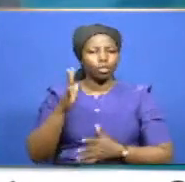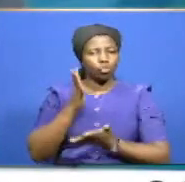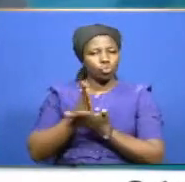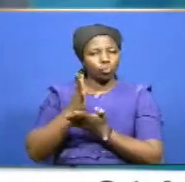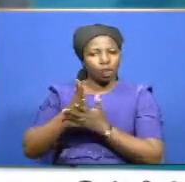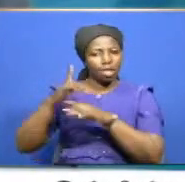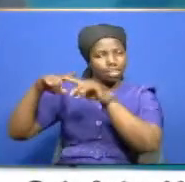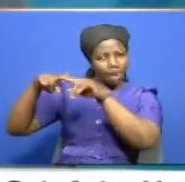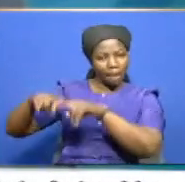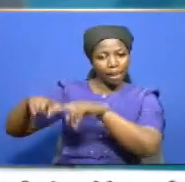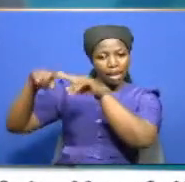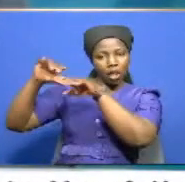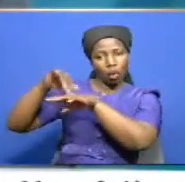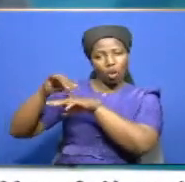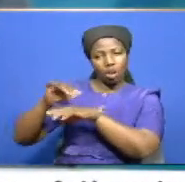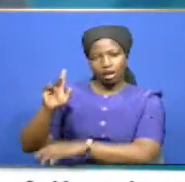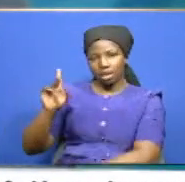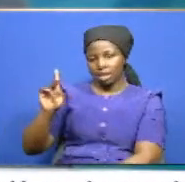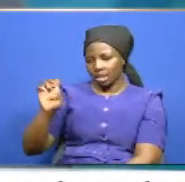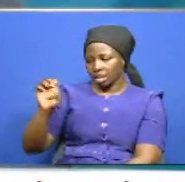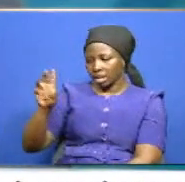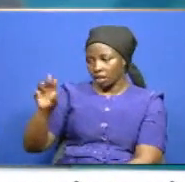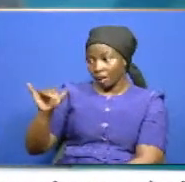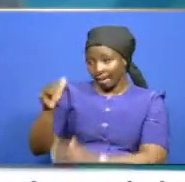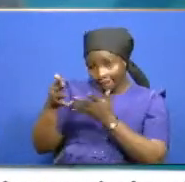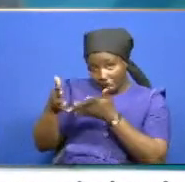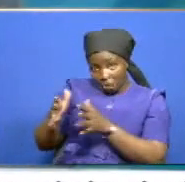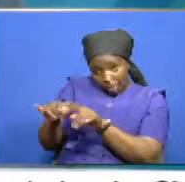ilitegemea KEWI kuwa sasa ndio wanafanya